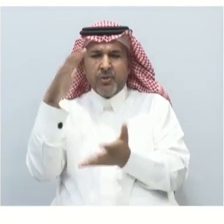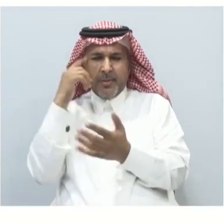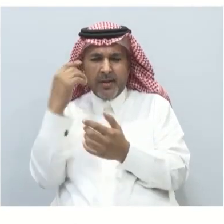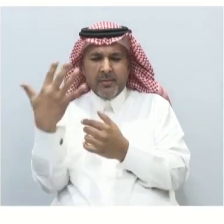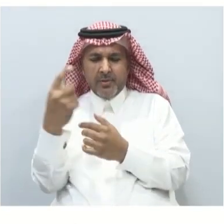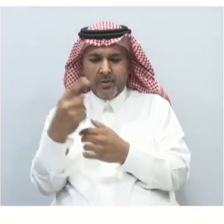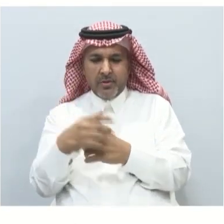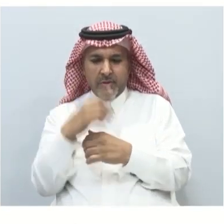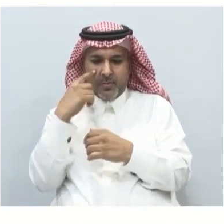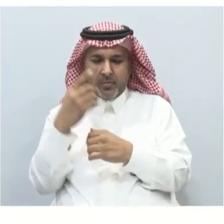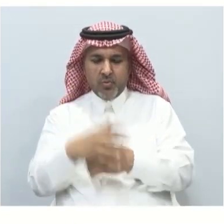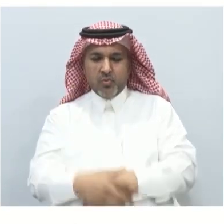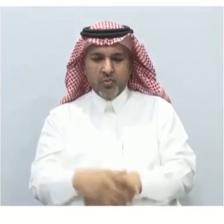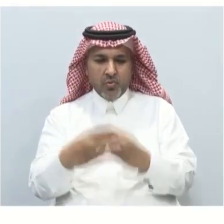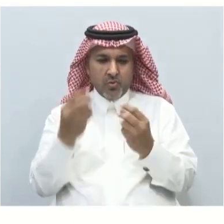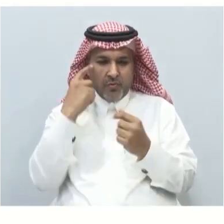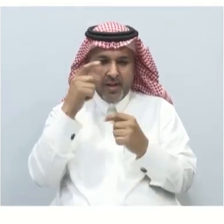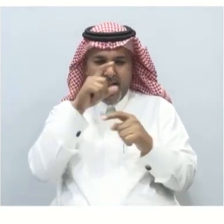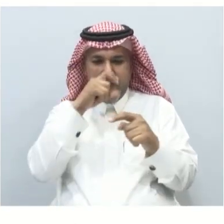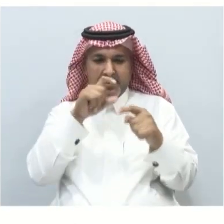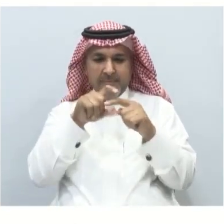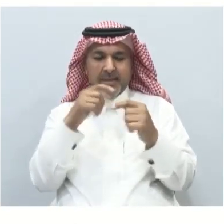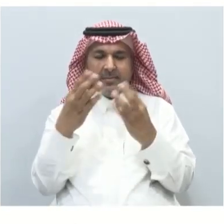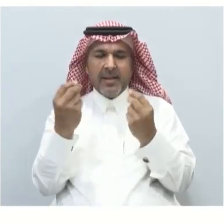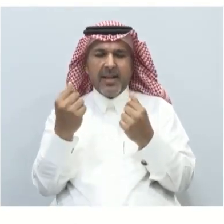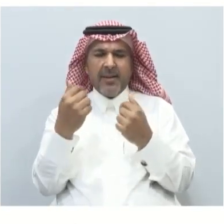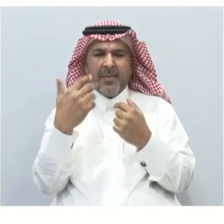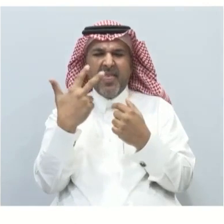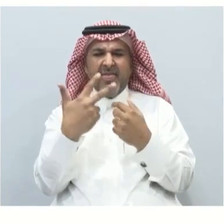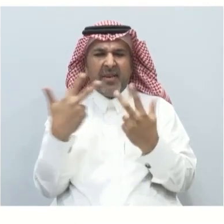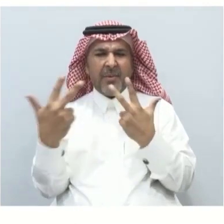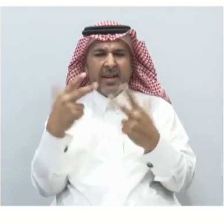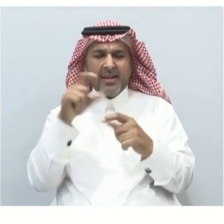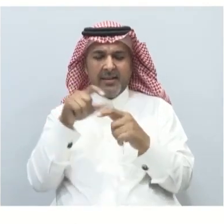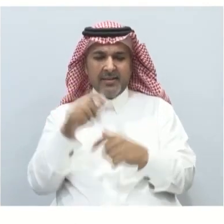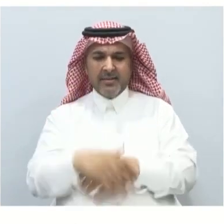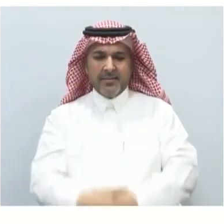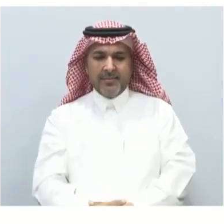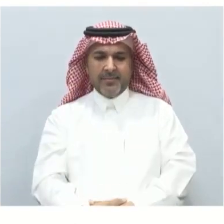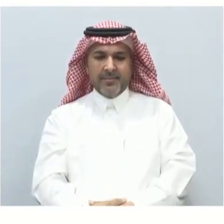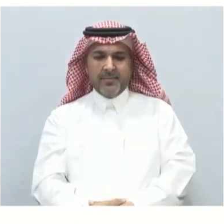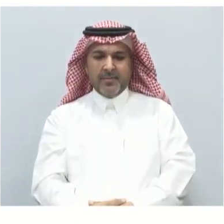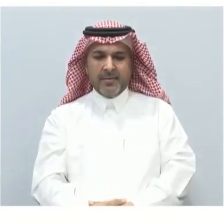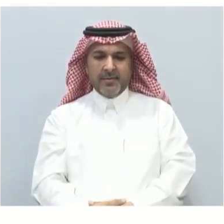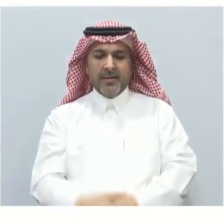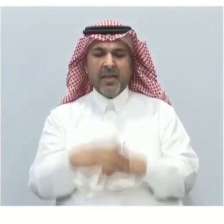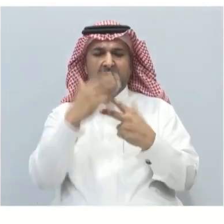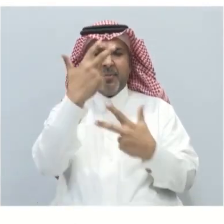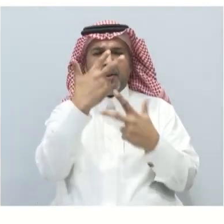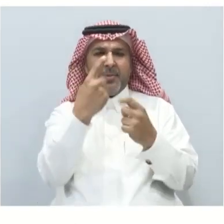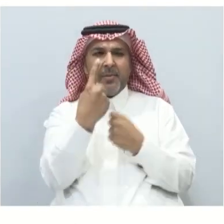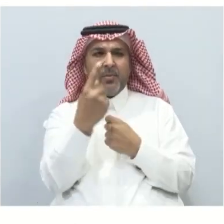15 نقسم الطرفين على كم على 8 بهذا